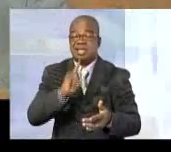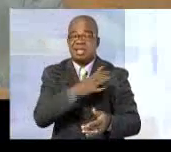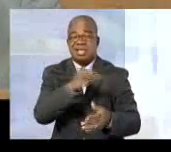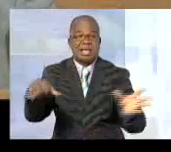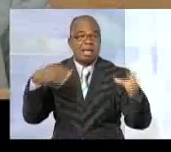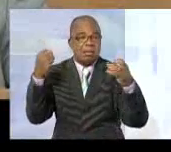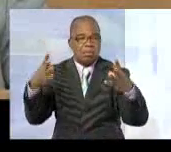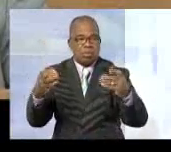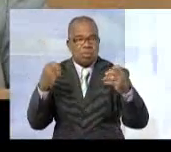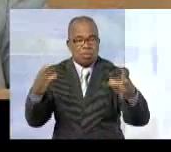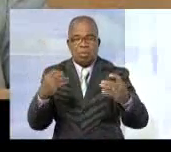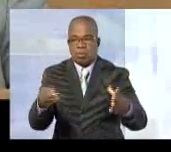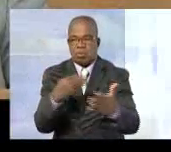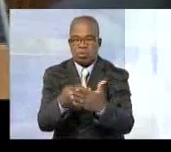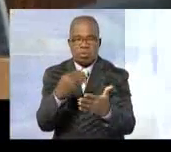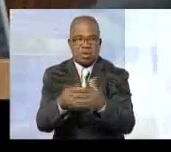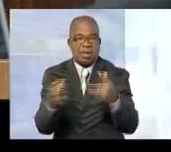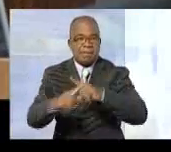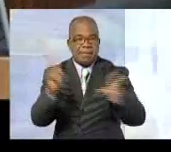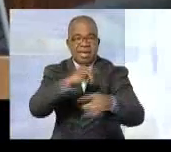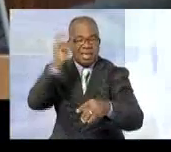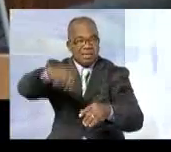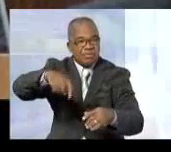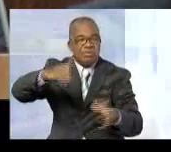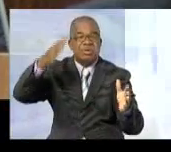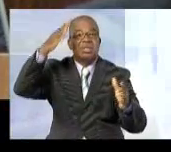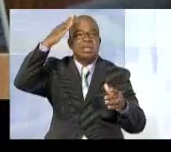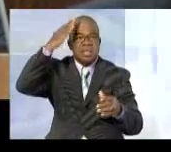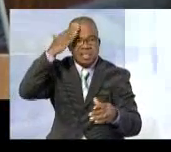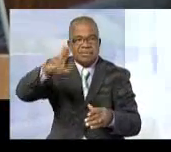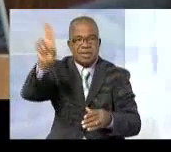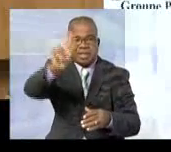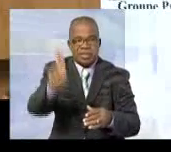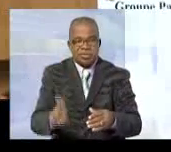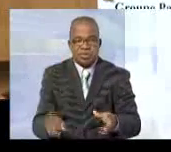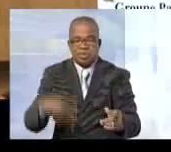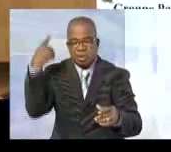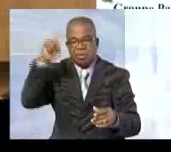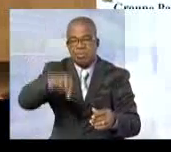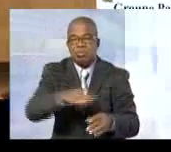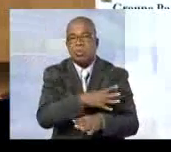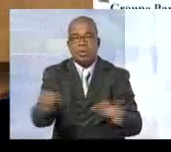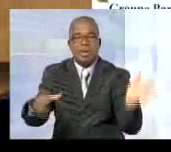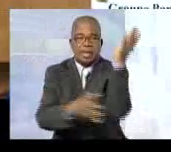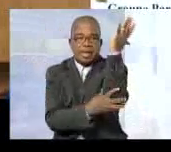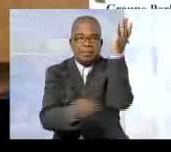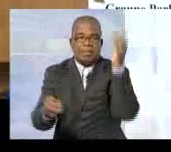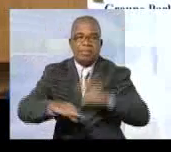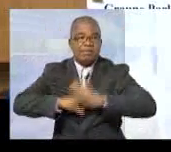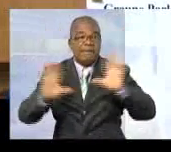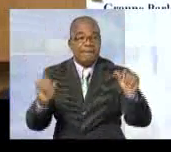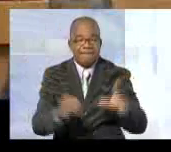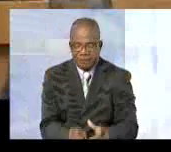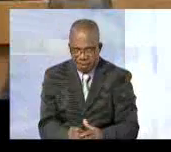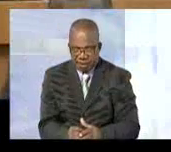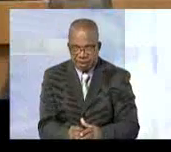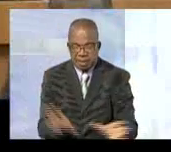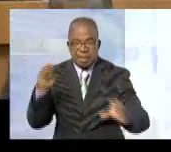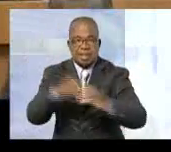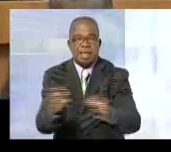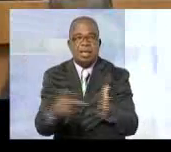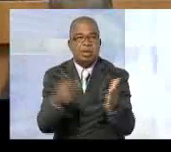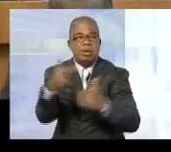secteurs. L'Assemblée nationale, dans son rôle de contrôleur de finances publiques, mais aussi acteur dans la détermination des programmes majeurs et